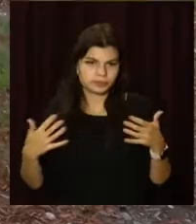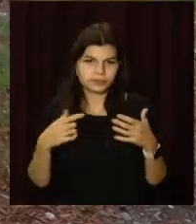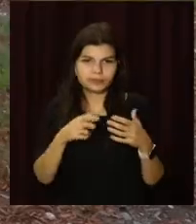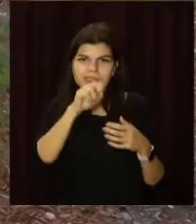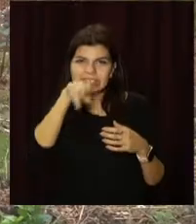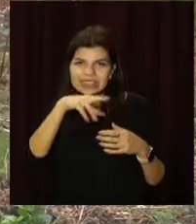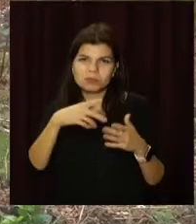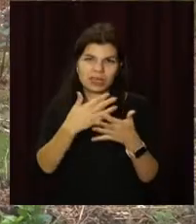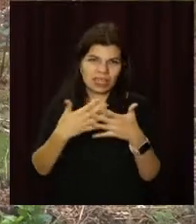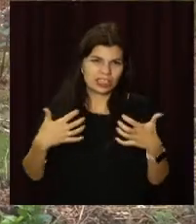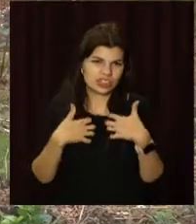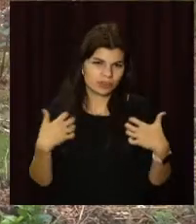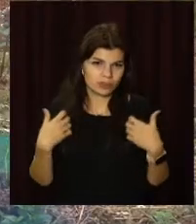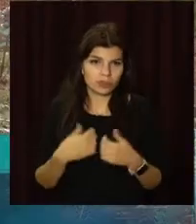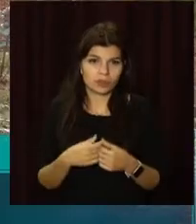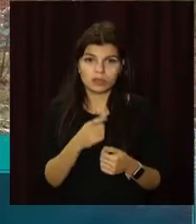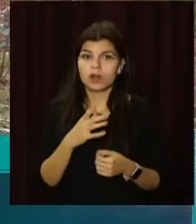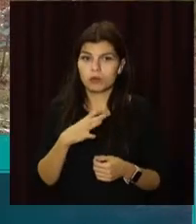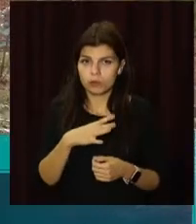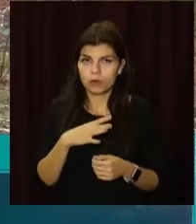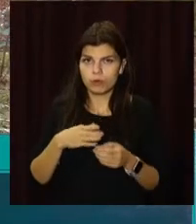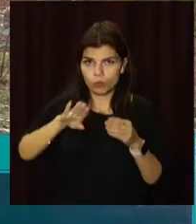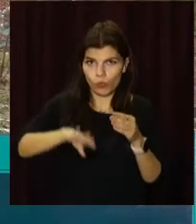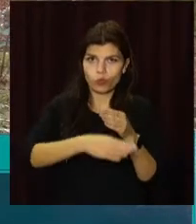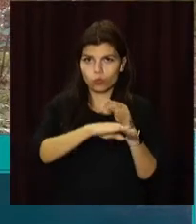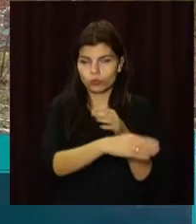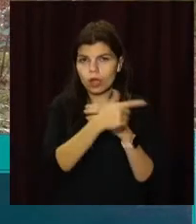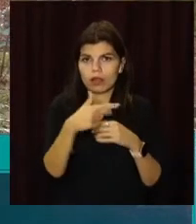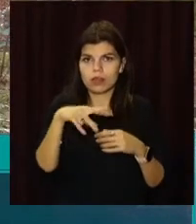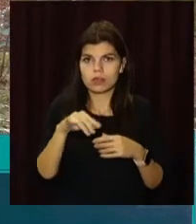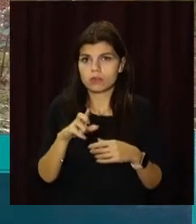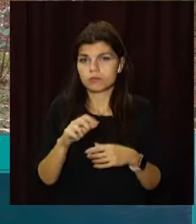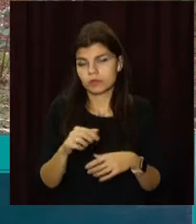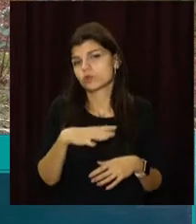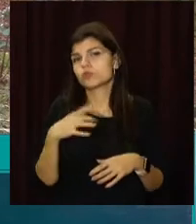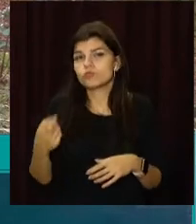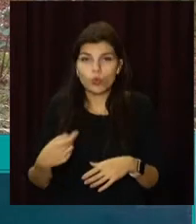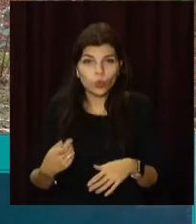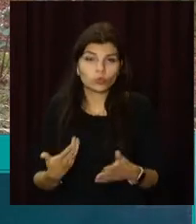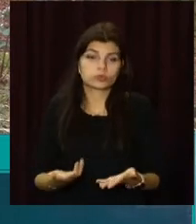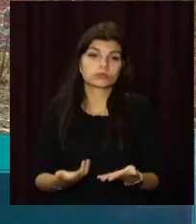гадюки. Були великі глиби, плит, мусор,